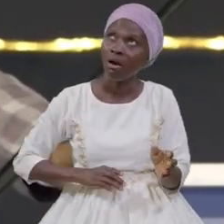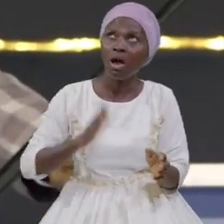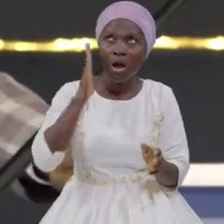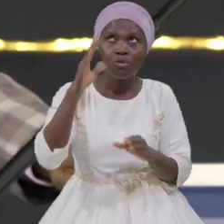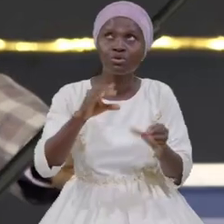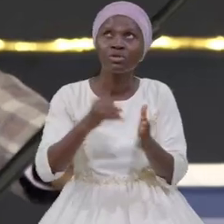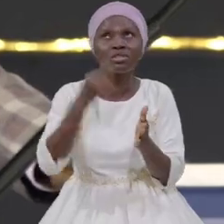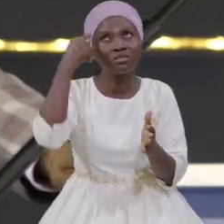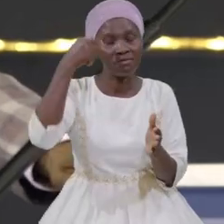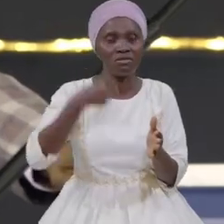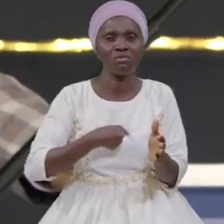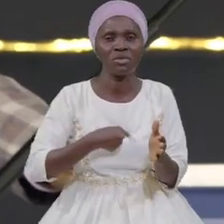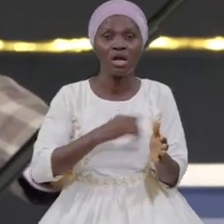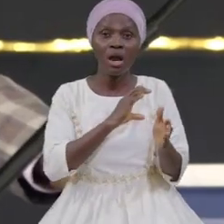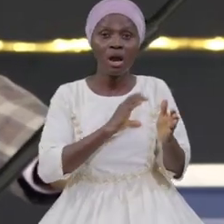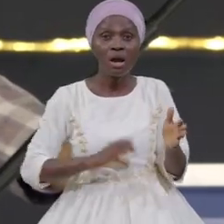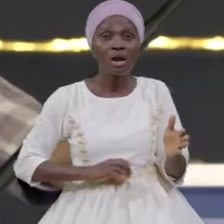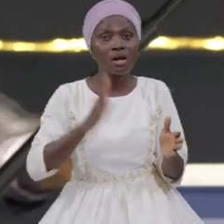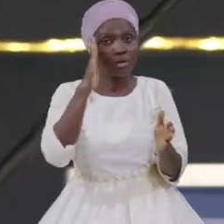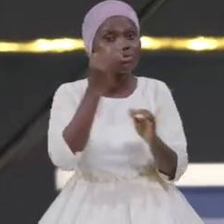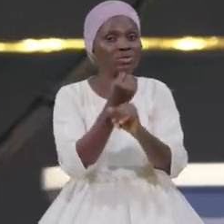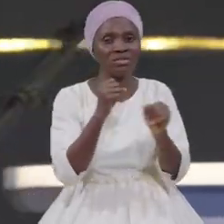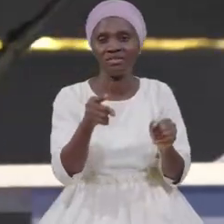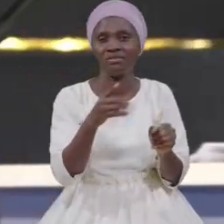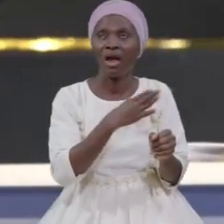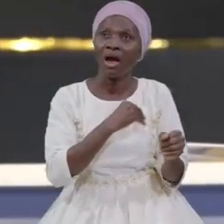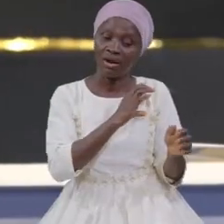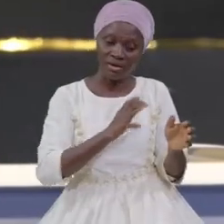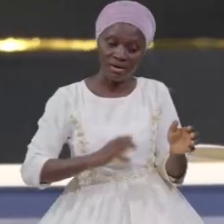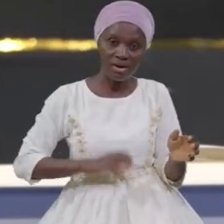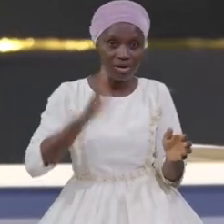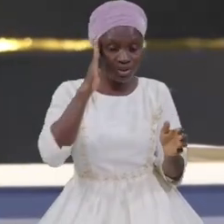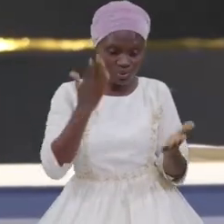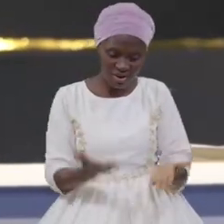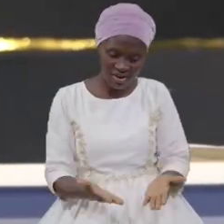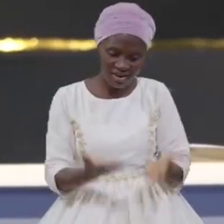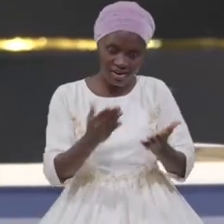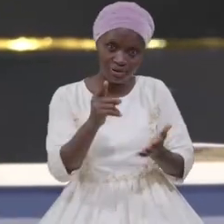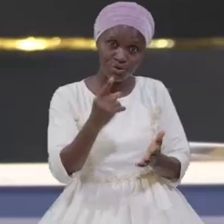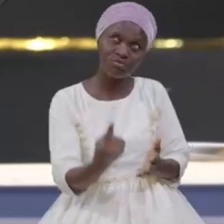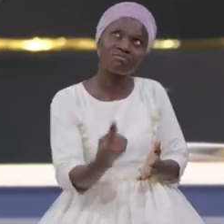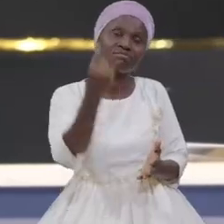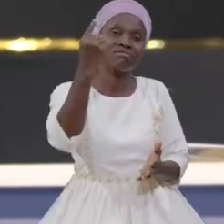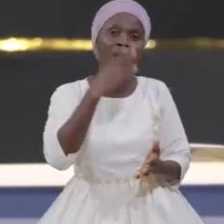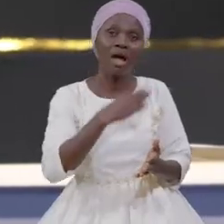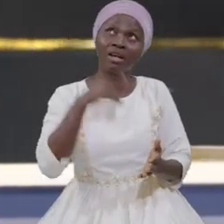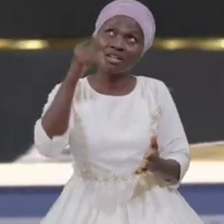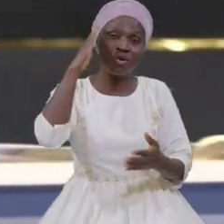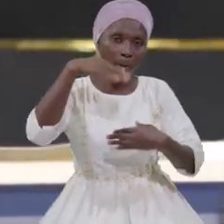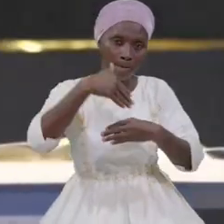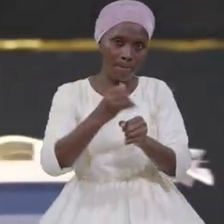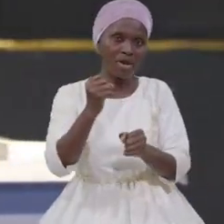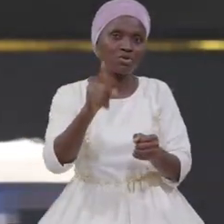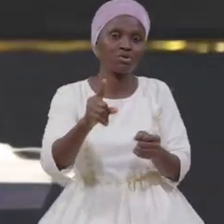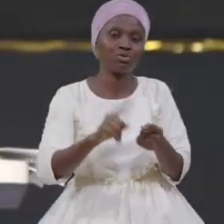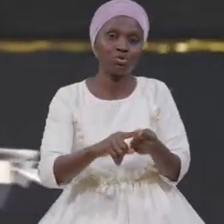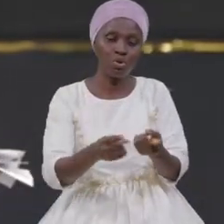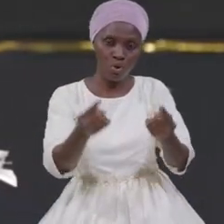sauvera et Christ va t'élever et il t'amènera à atteindre la gloire de